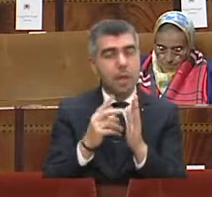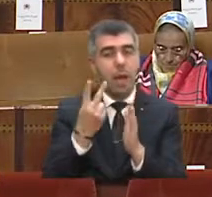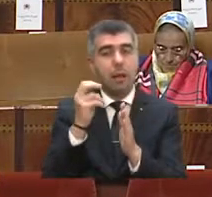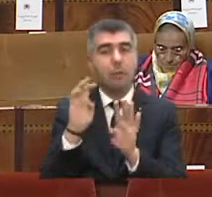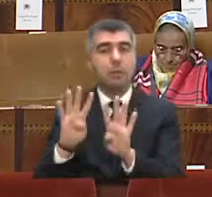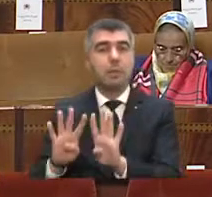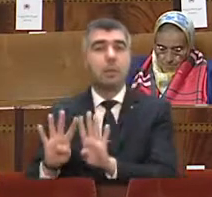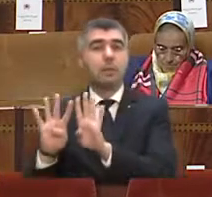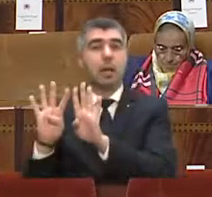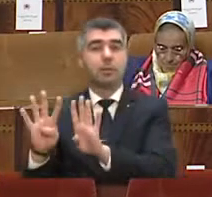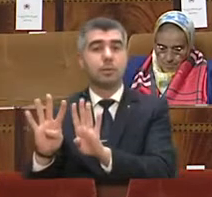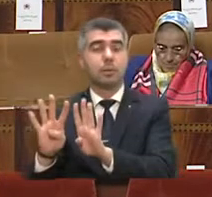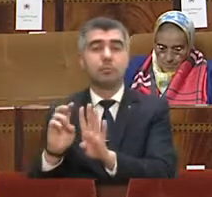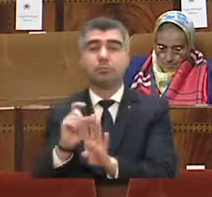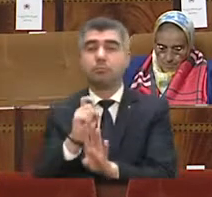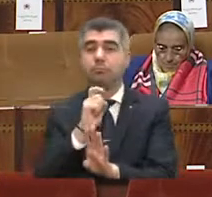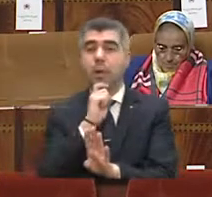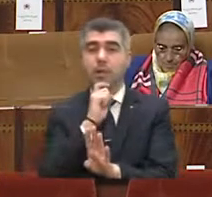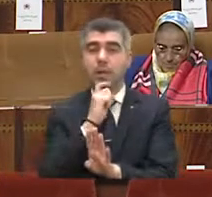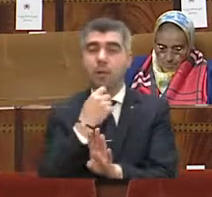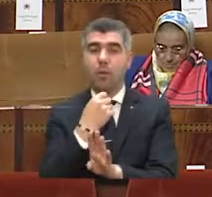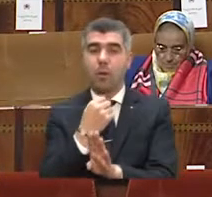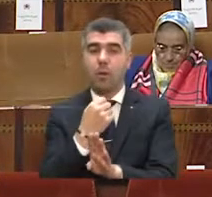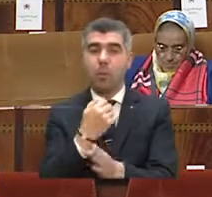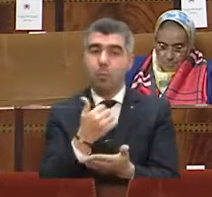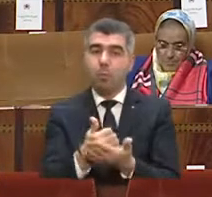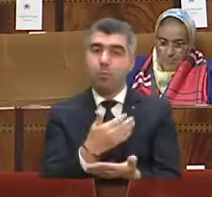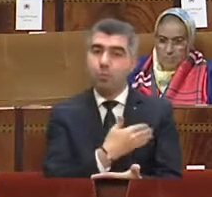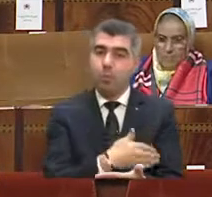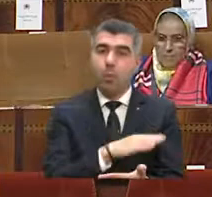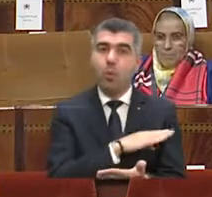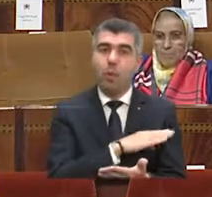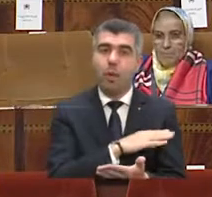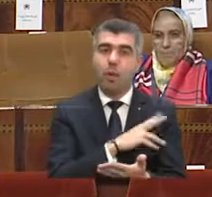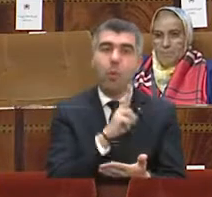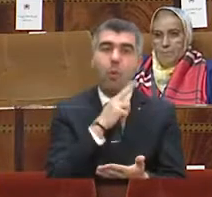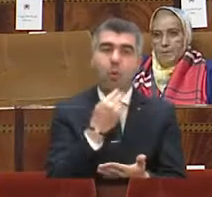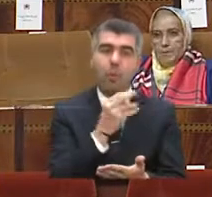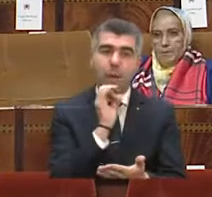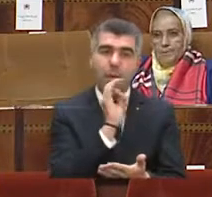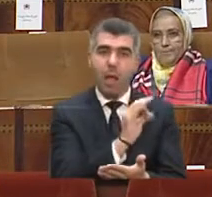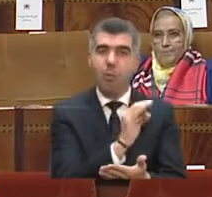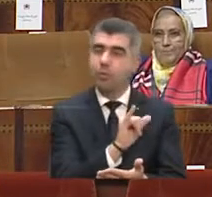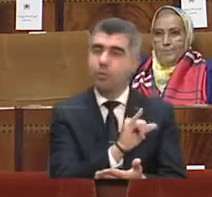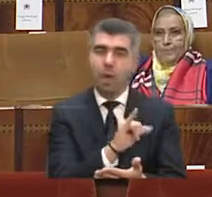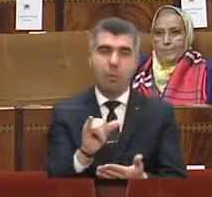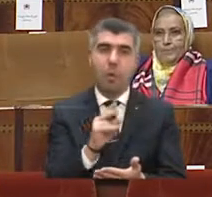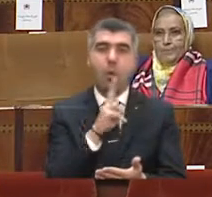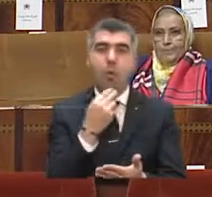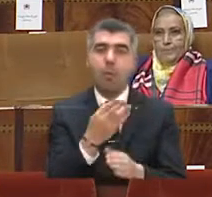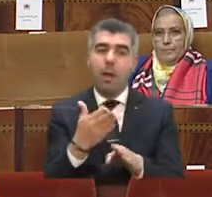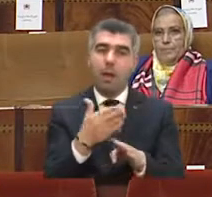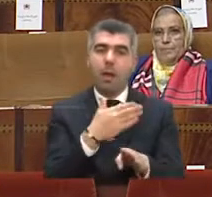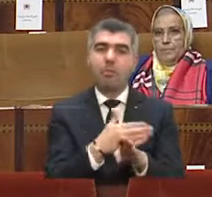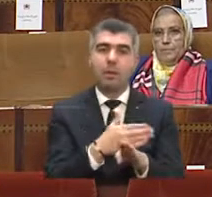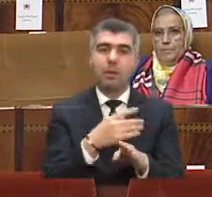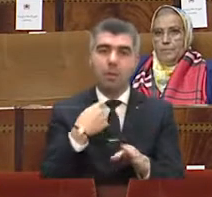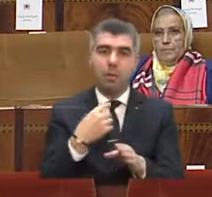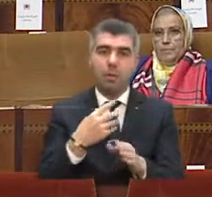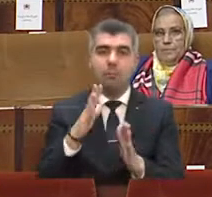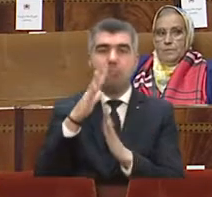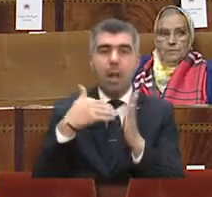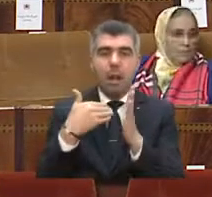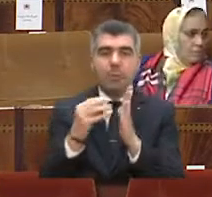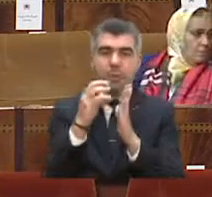2018. هذه ليست مسؤوليتكم، مسؤولية الحكومة السابقة، لأنها كانت عدة وعود كل سنة كنتسناو بأنها غتبرمج هذه السنة،